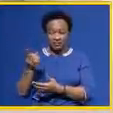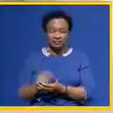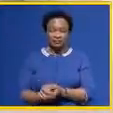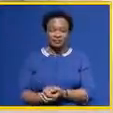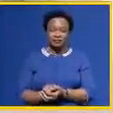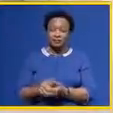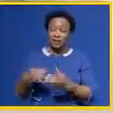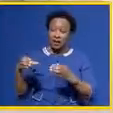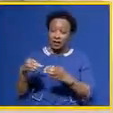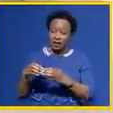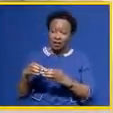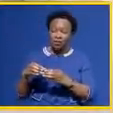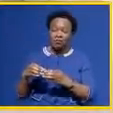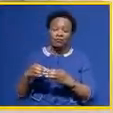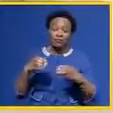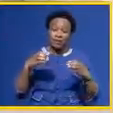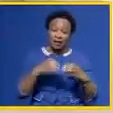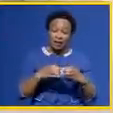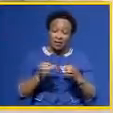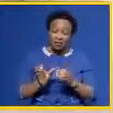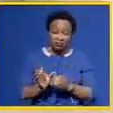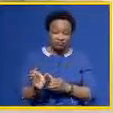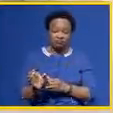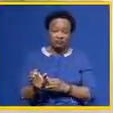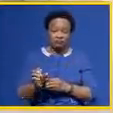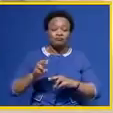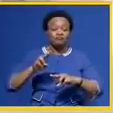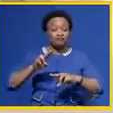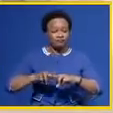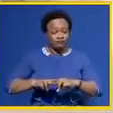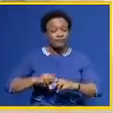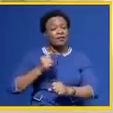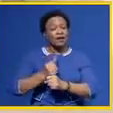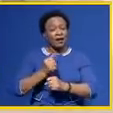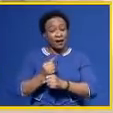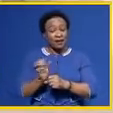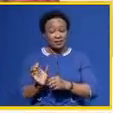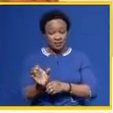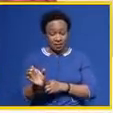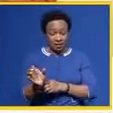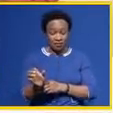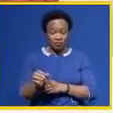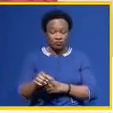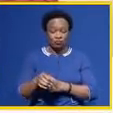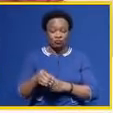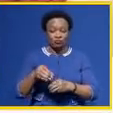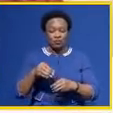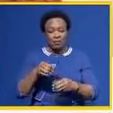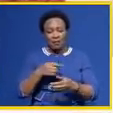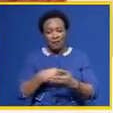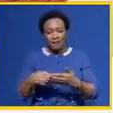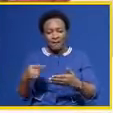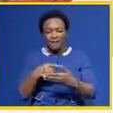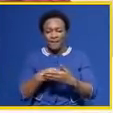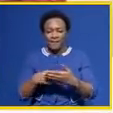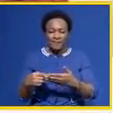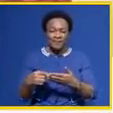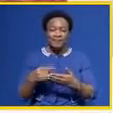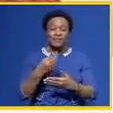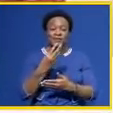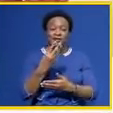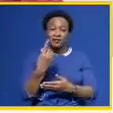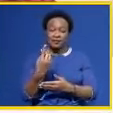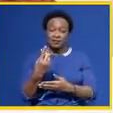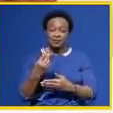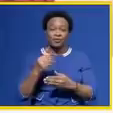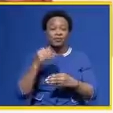Kikao cha kamati maalumu, kikao maalumu kilichoketi kwa kazi maalumu ya kuchakata majina 31 ya wanachama wa